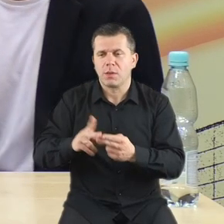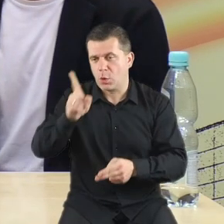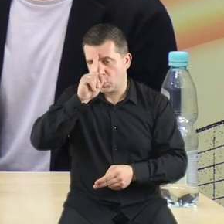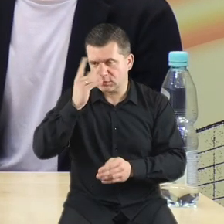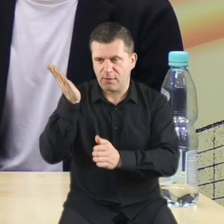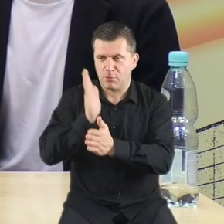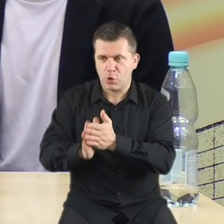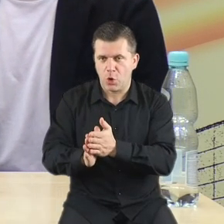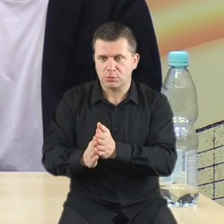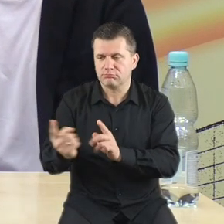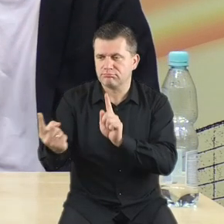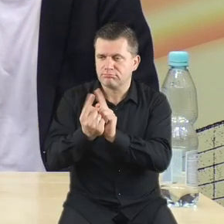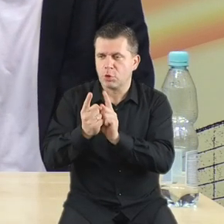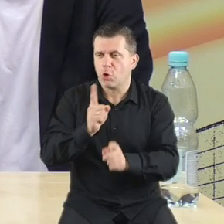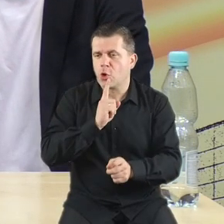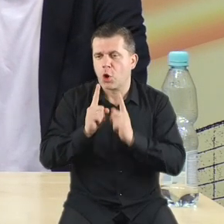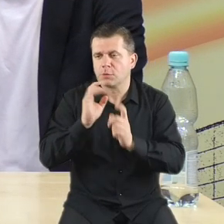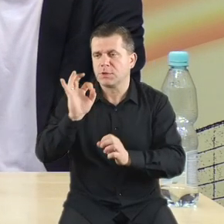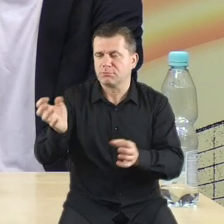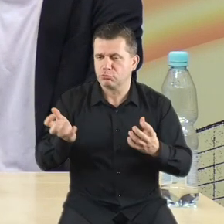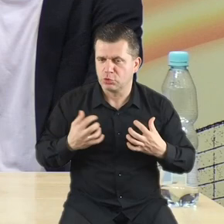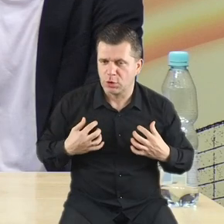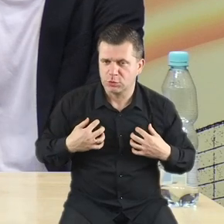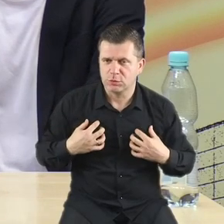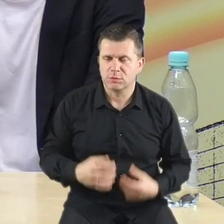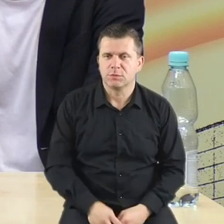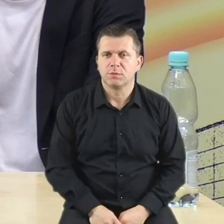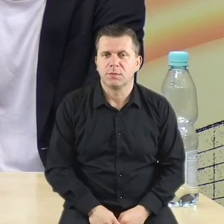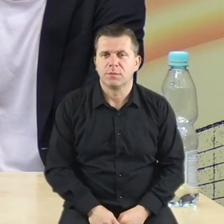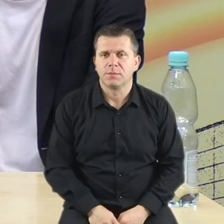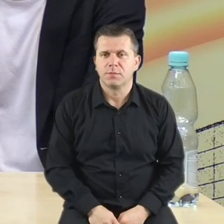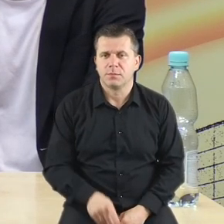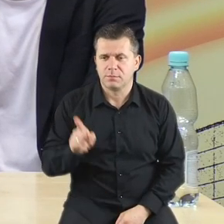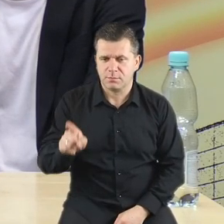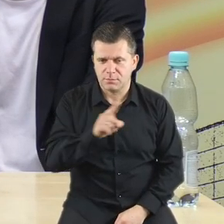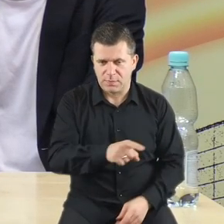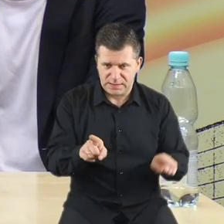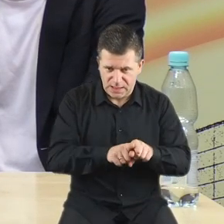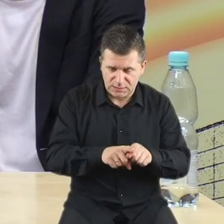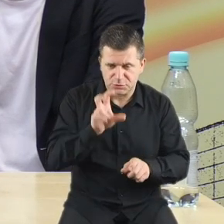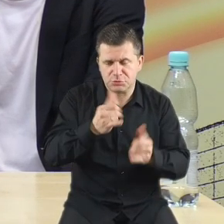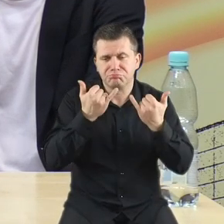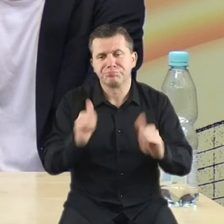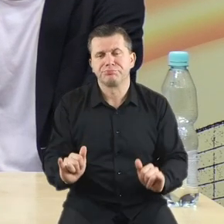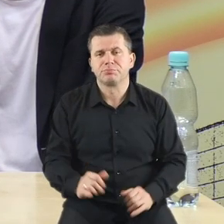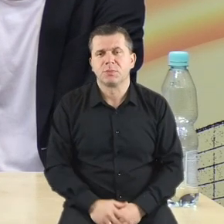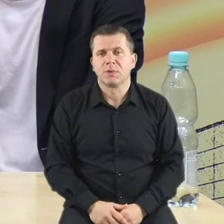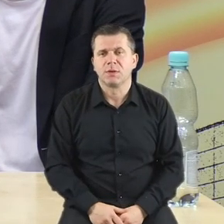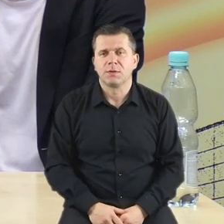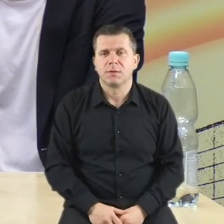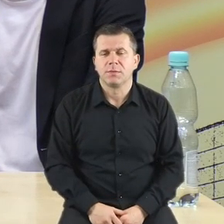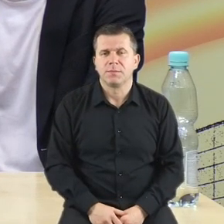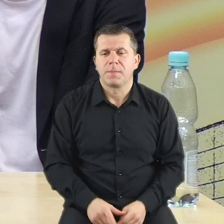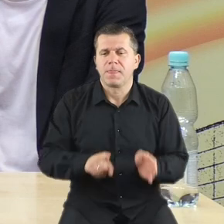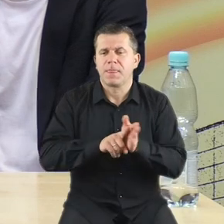z rozmów z nimi, z ich przeżyć. Czy to jednak nie jest to samo i czy to dla tych młodych